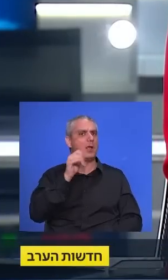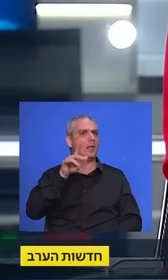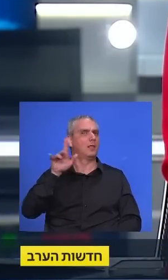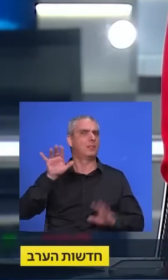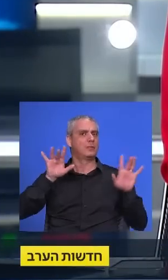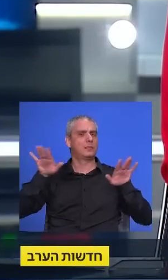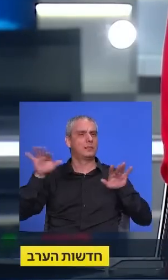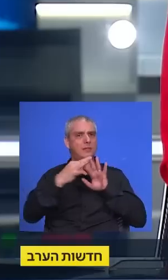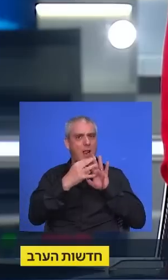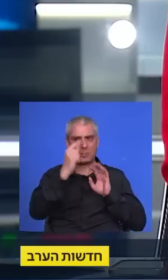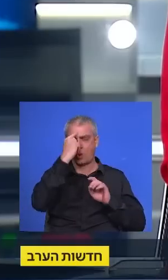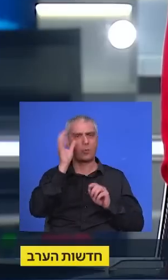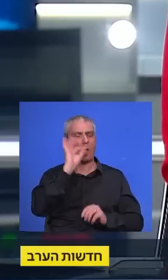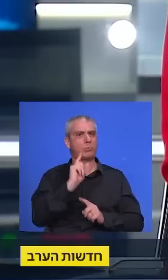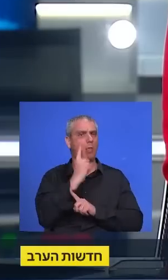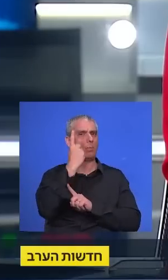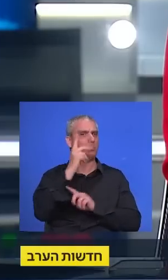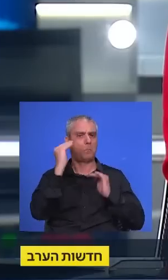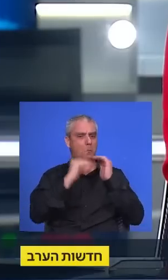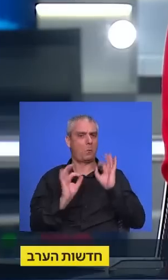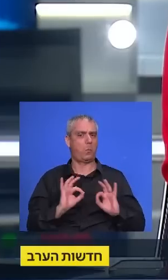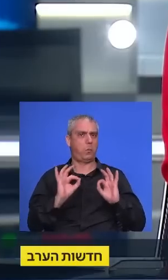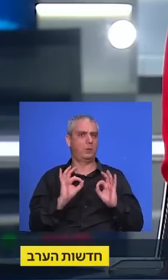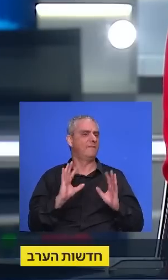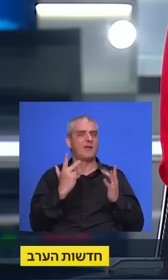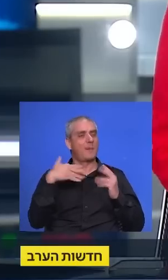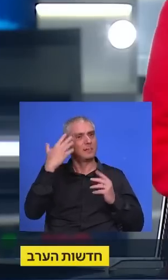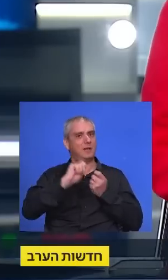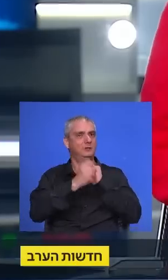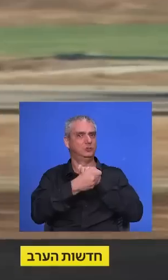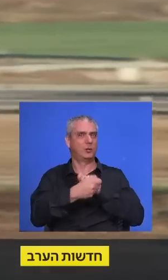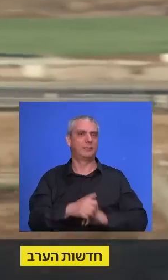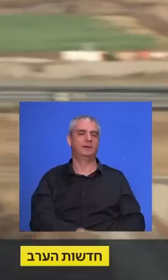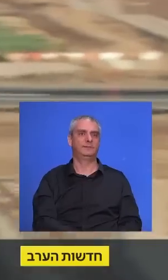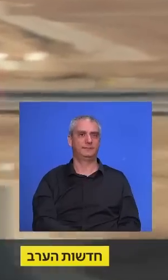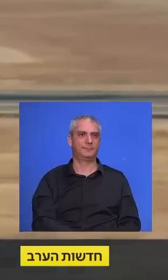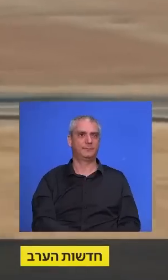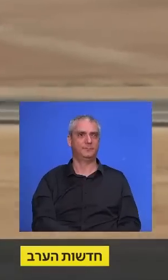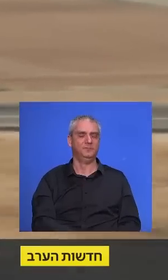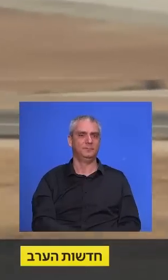יורדים? שרון עידן כתבנו עם המספרים, ומתי בכל זאת זה צפוי להשתנות.